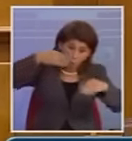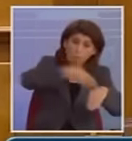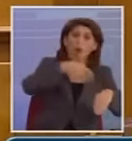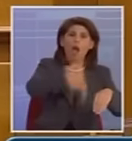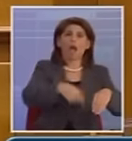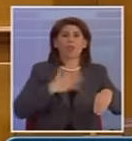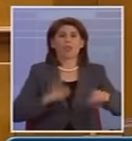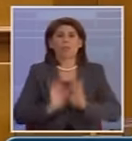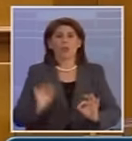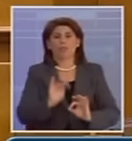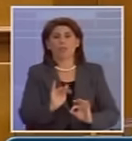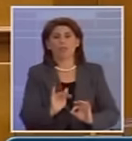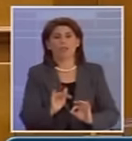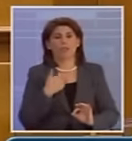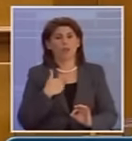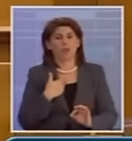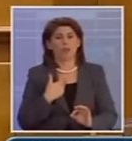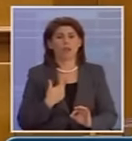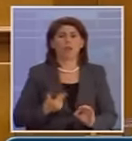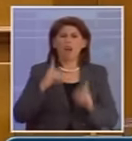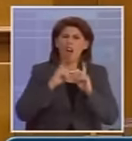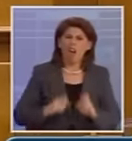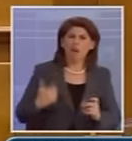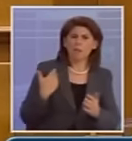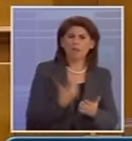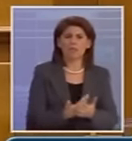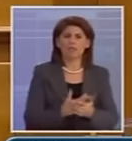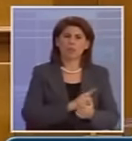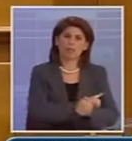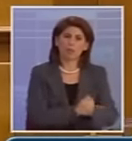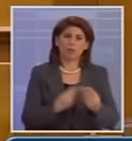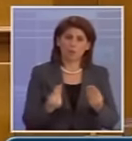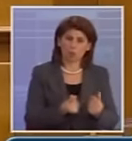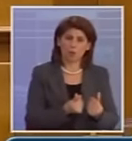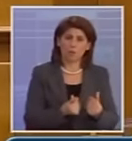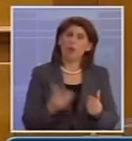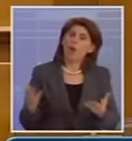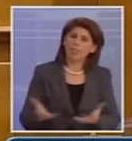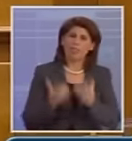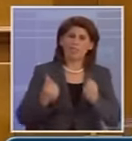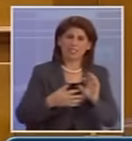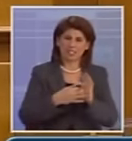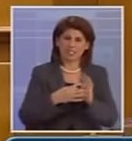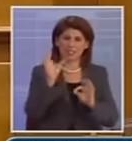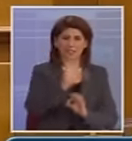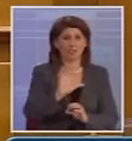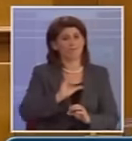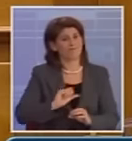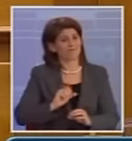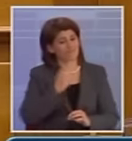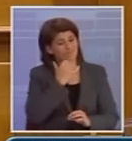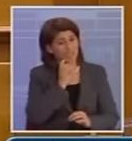Νομίζετε ότι με το που θα θέσετε τις απαιτήσεις σας με δυναμικό τρόπο θα αρχίσατε να βρίσκετε συμμάχους στην Ευρώπη? Φοβάμαι ότι πέφτετε